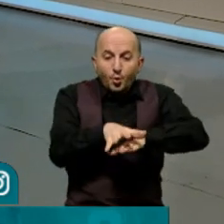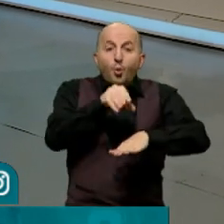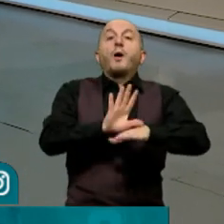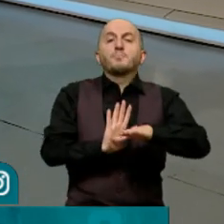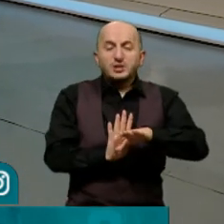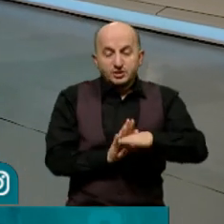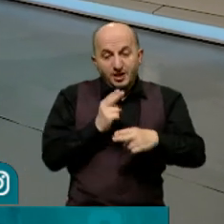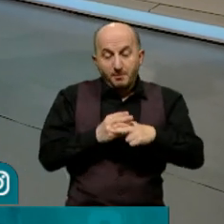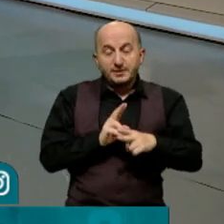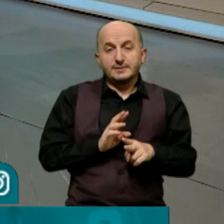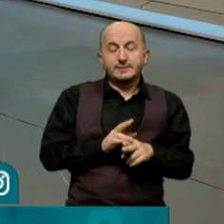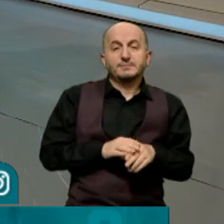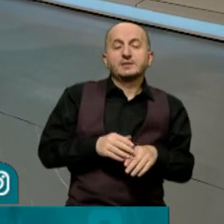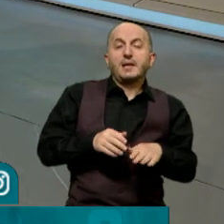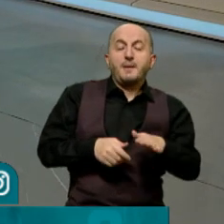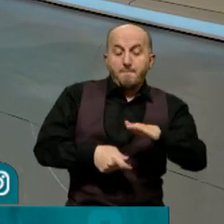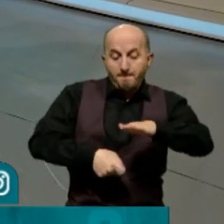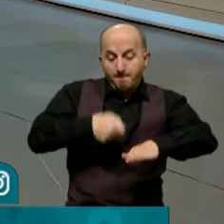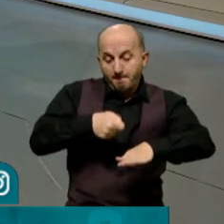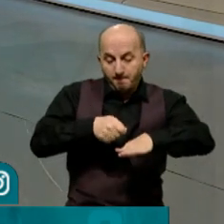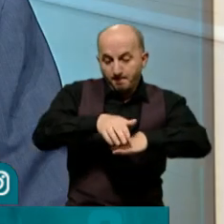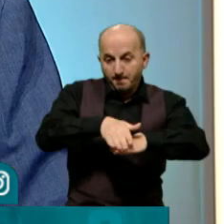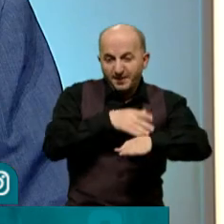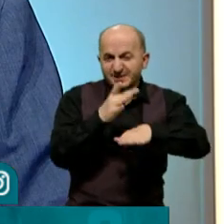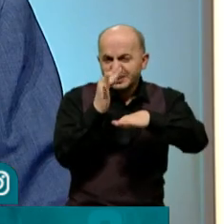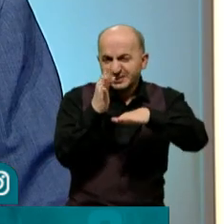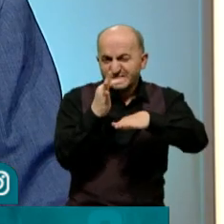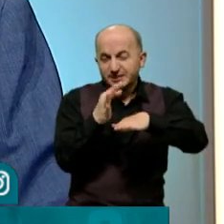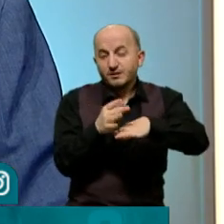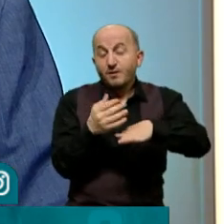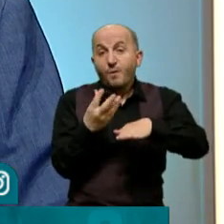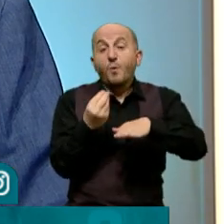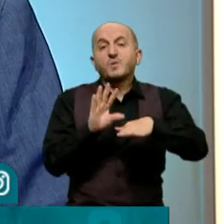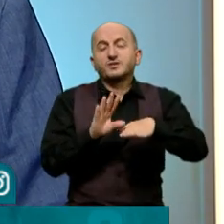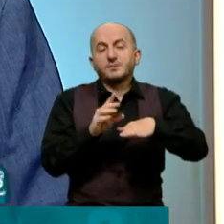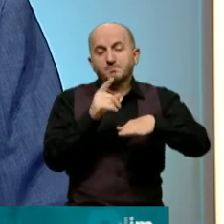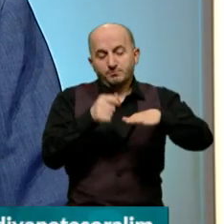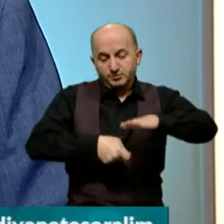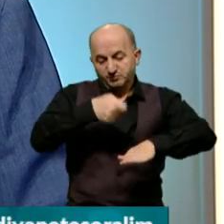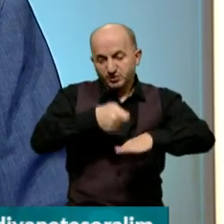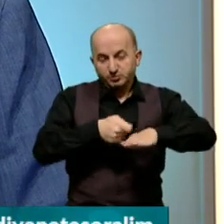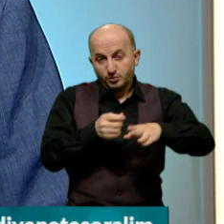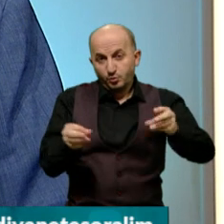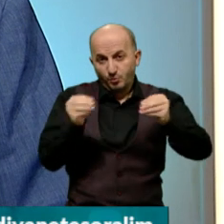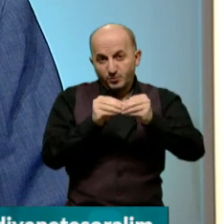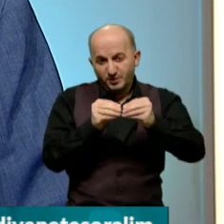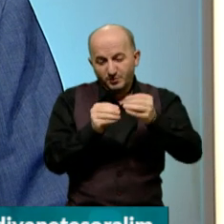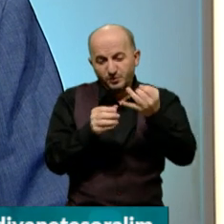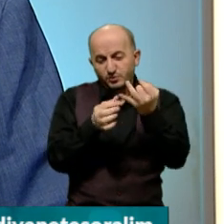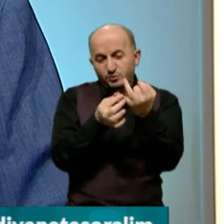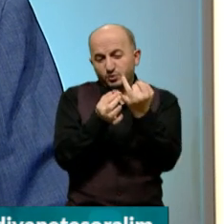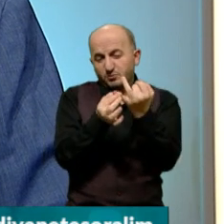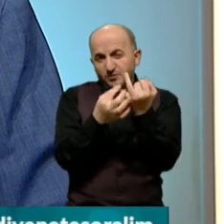ve bir de meslerde herhangi bir yırtık falan, mesela bir meste toplamı küçük bir